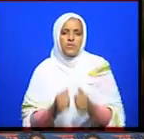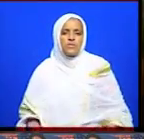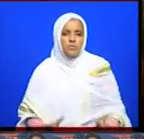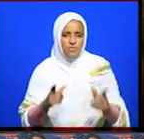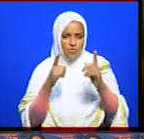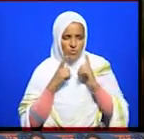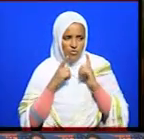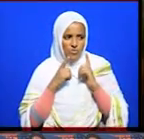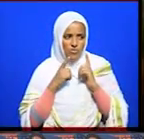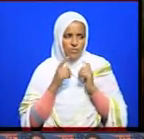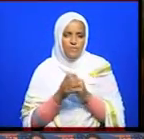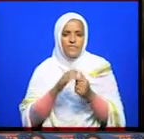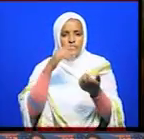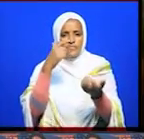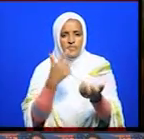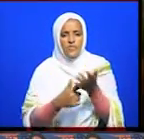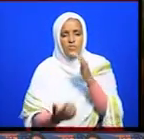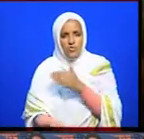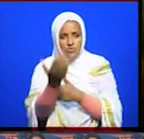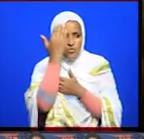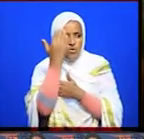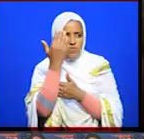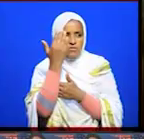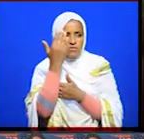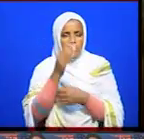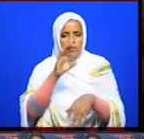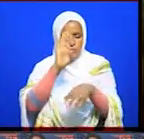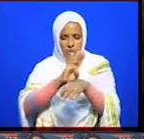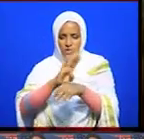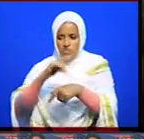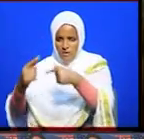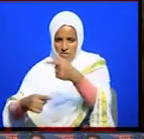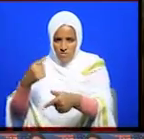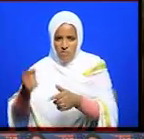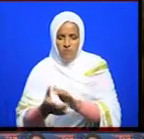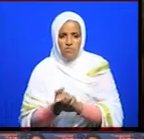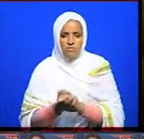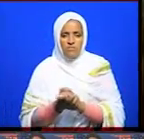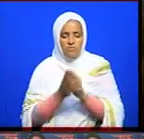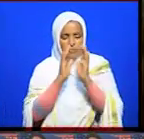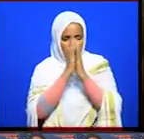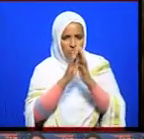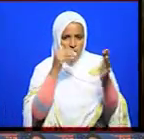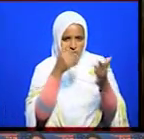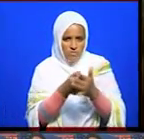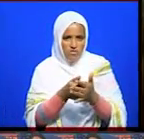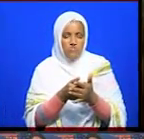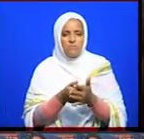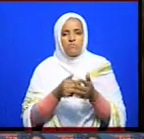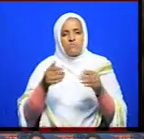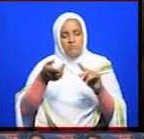ነው የምንኖረው። ያው ጠዋት ቤተክርስቲያን እንሄዳለን። ጸሎት